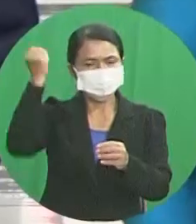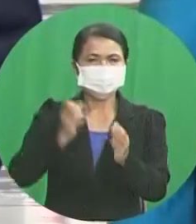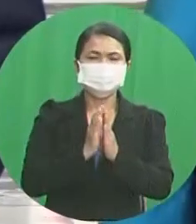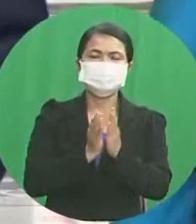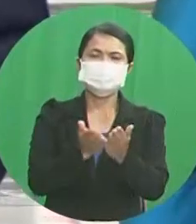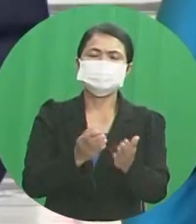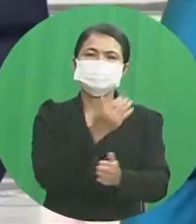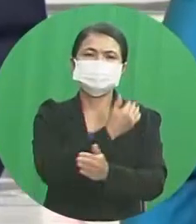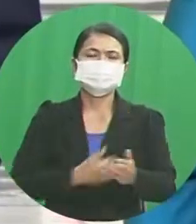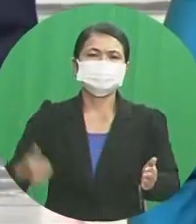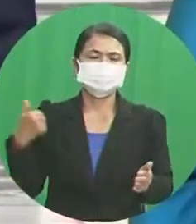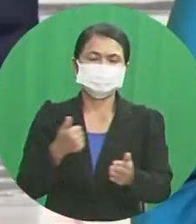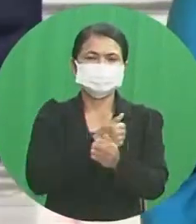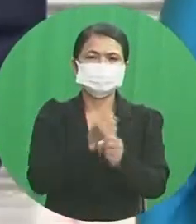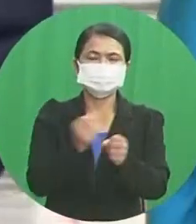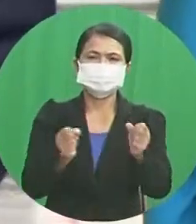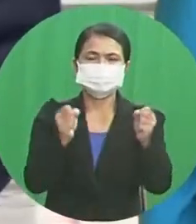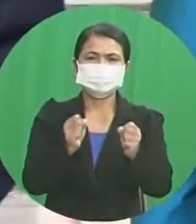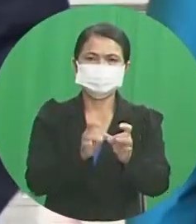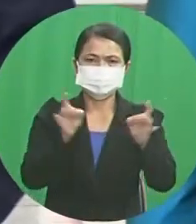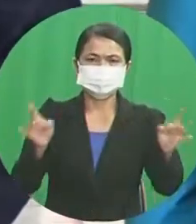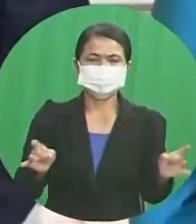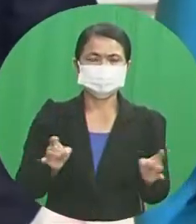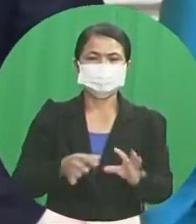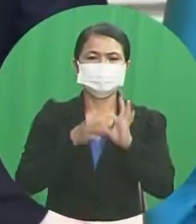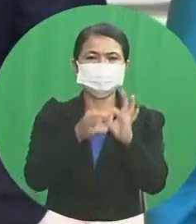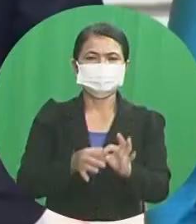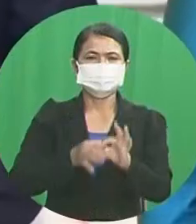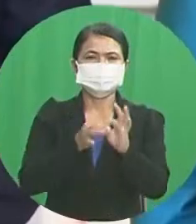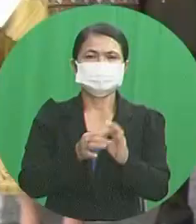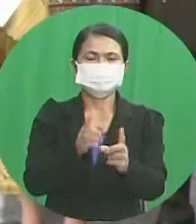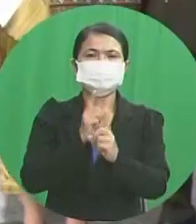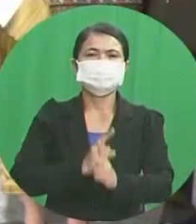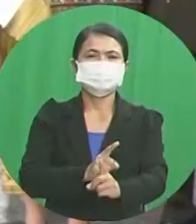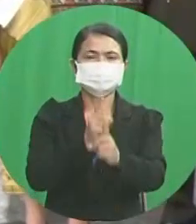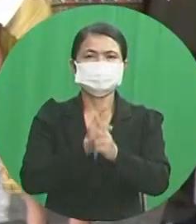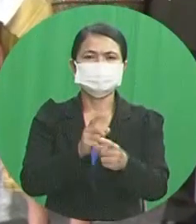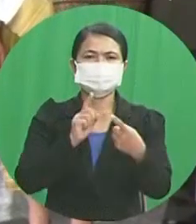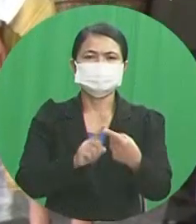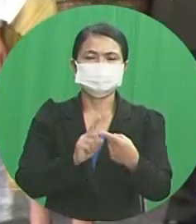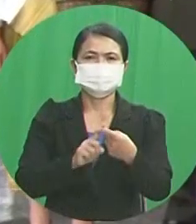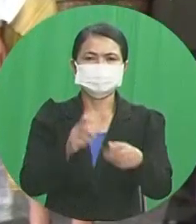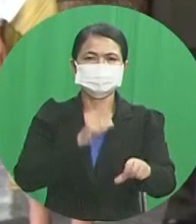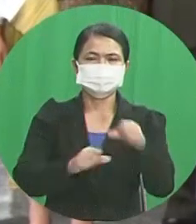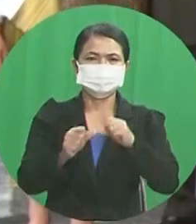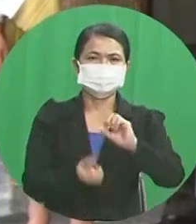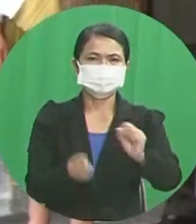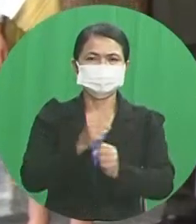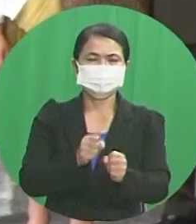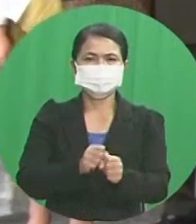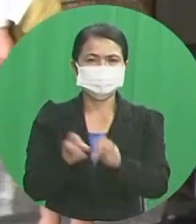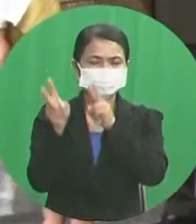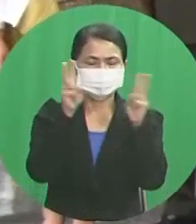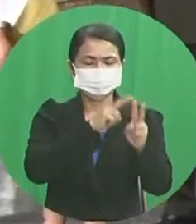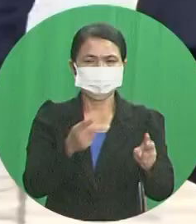សុំសម្ដេចតេជោធ្វើយ៉ាងណាពង្រឹងនិងពង្រីកកិច្ចសហប្រតិបត្តិការតាមរយៈទី1បន្តការផ្លាស់ប្តូរទស្សនកិច្ច